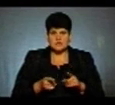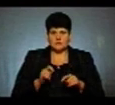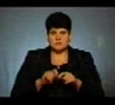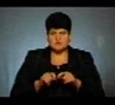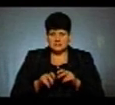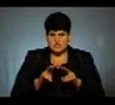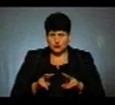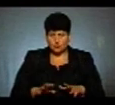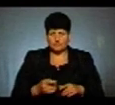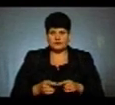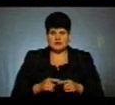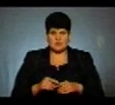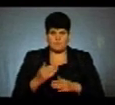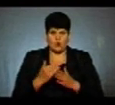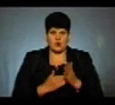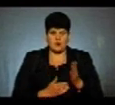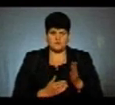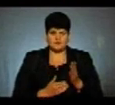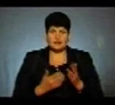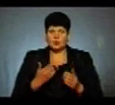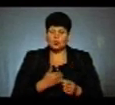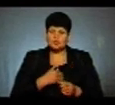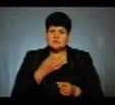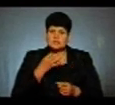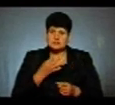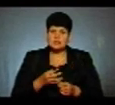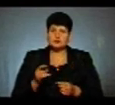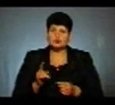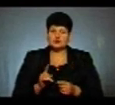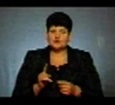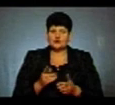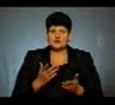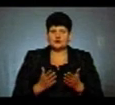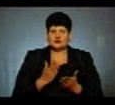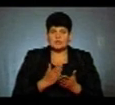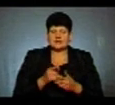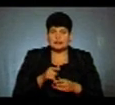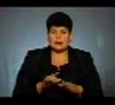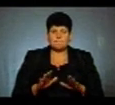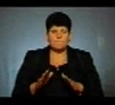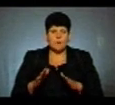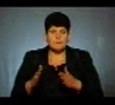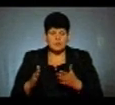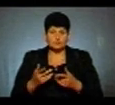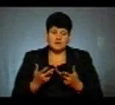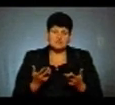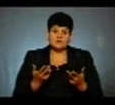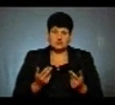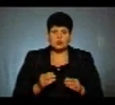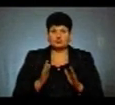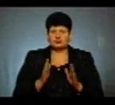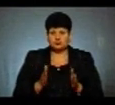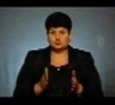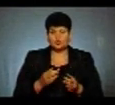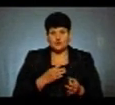відслідковуються у даній програмі. Але хочу сказати, що якщо є й такі моменти, то вони, звичайно, будуть